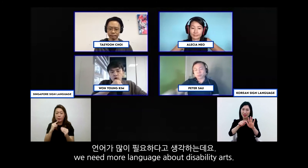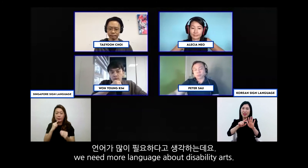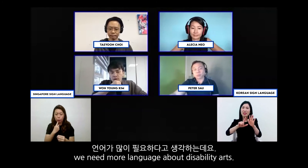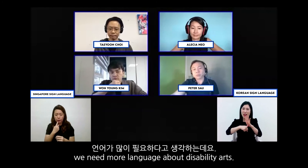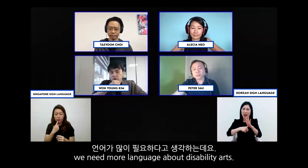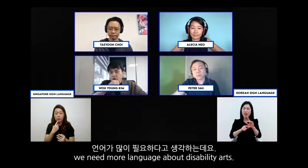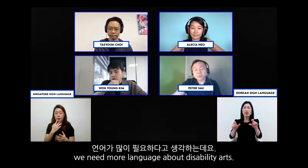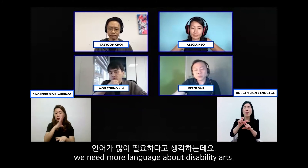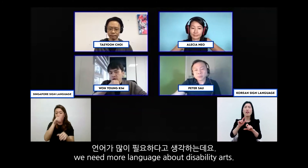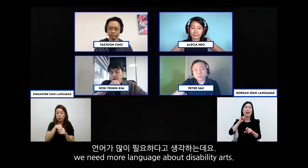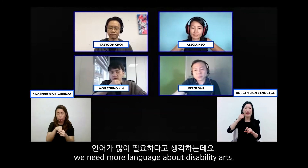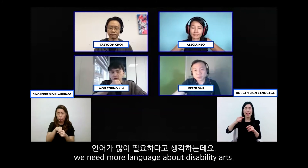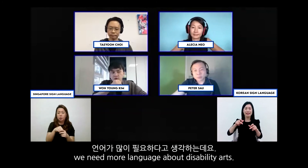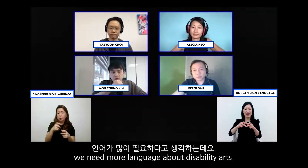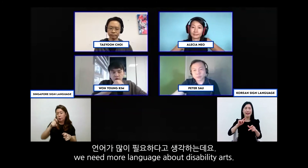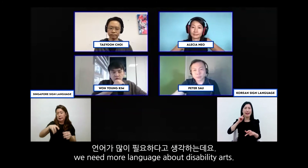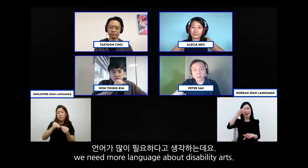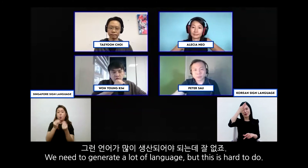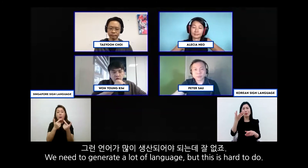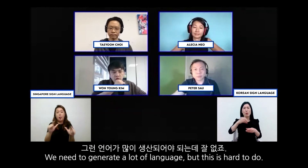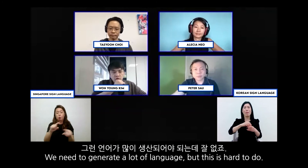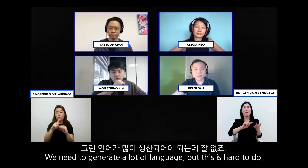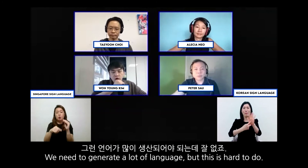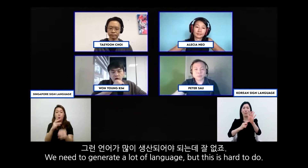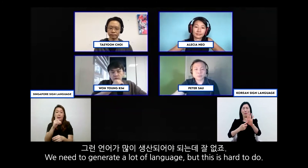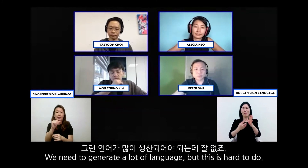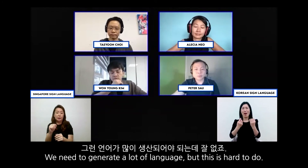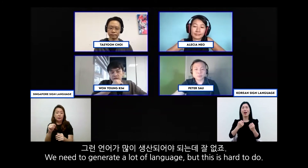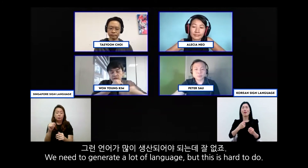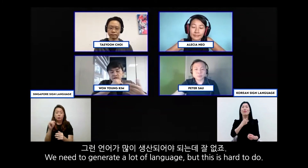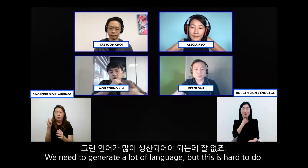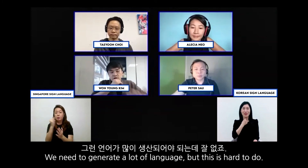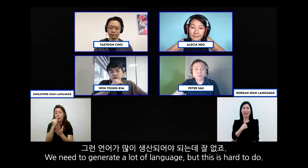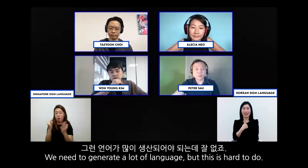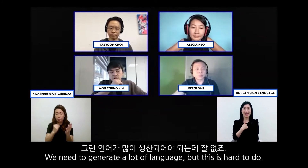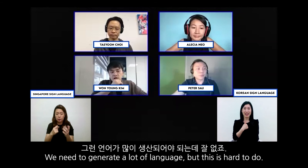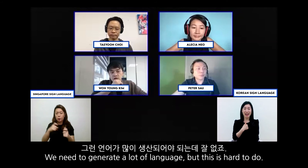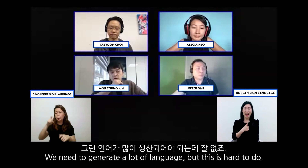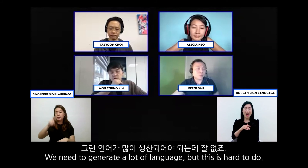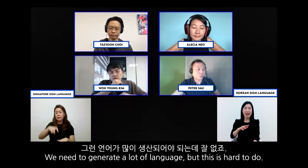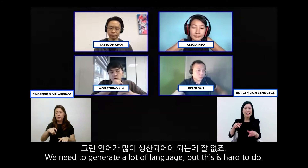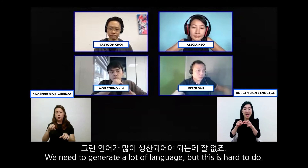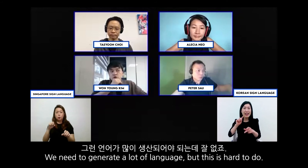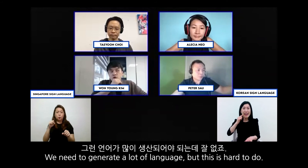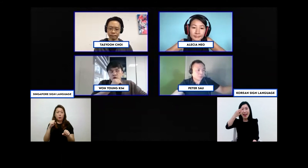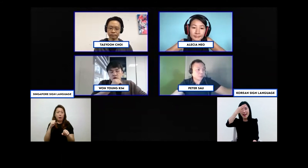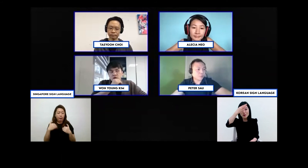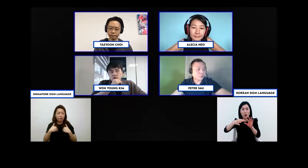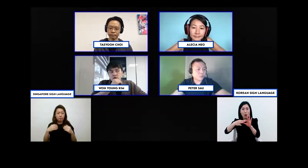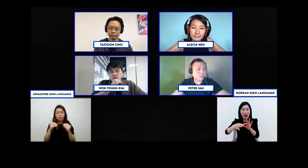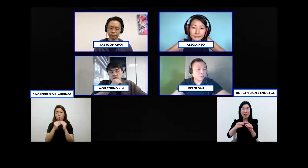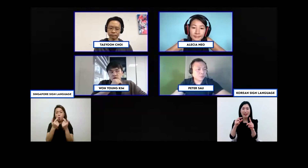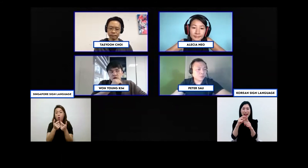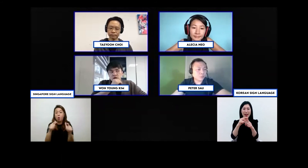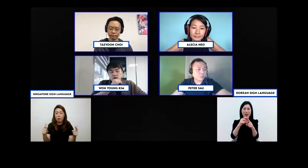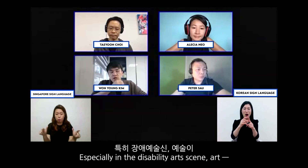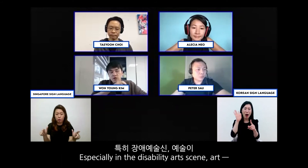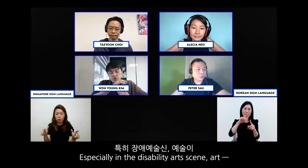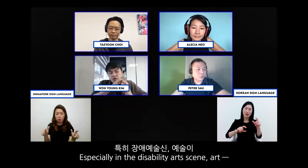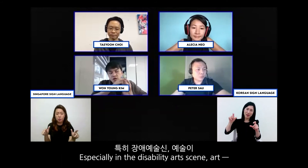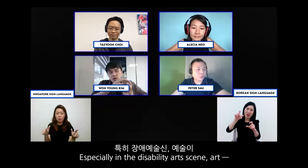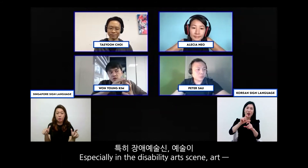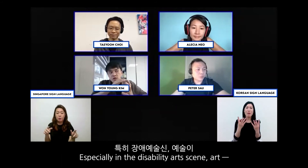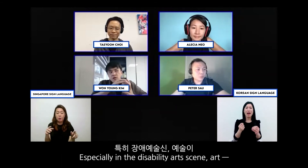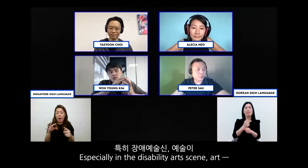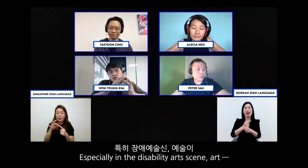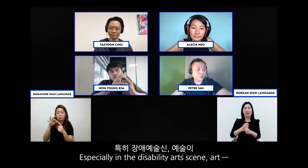대한 언어가 많이 필요하다고 생각하는데요. 그런 언어가 많이 생산되어야 되는데 잘 없죠. 특히 장애